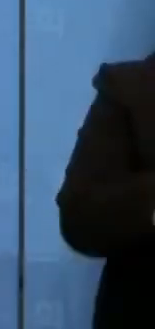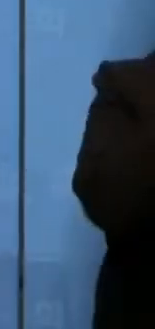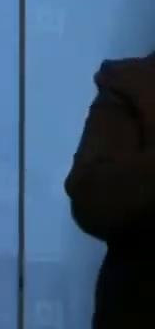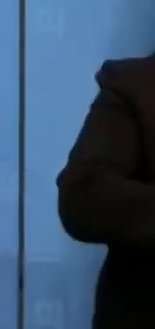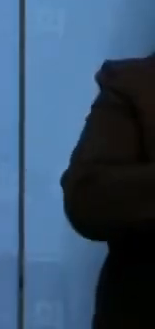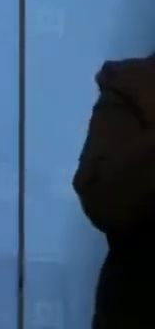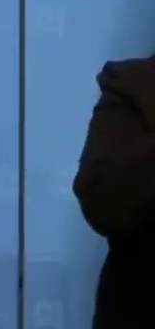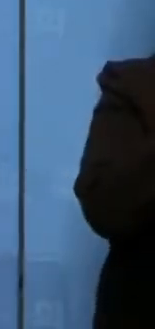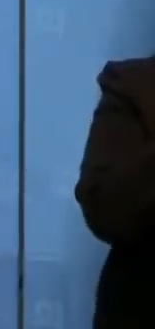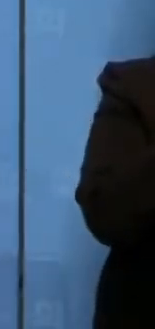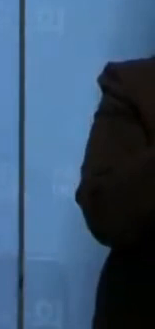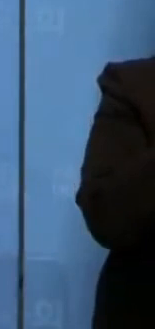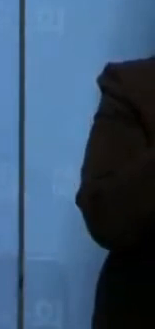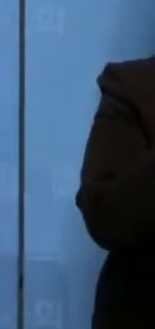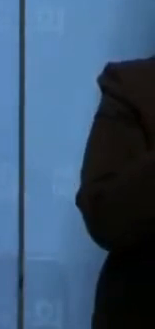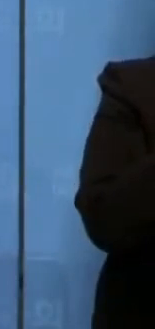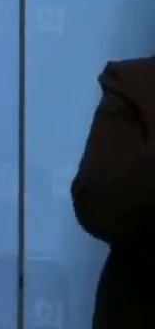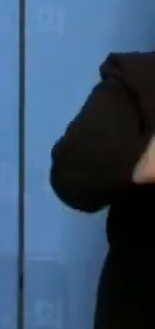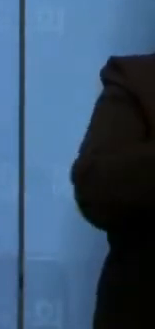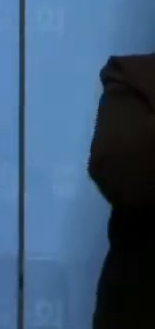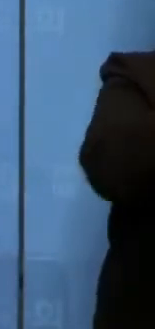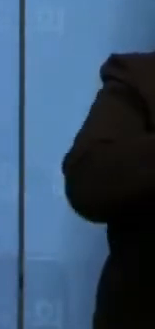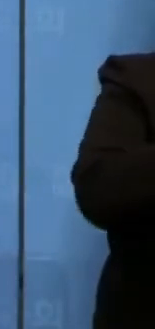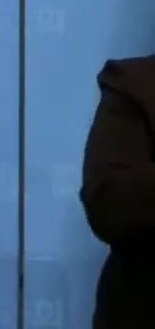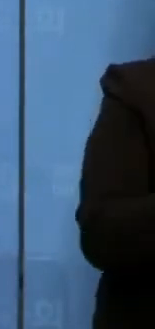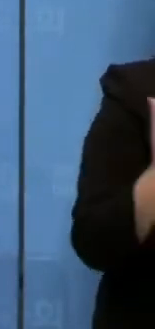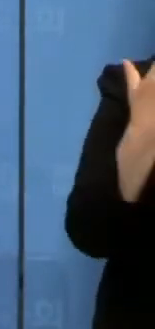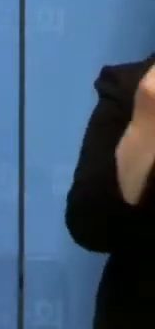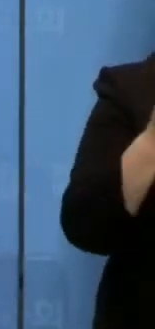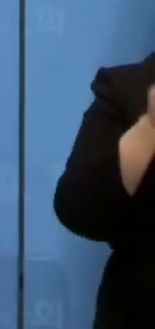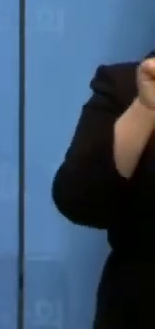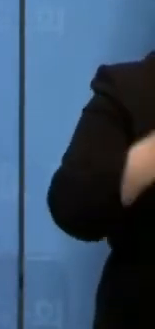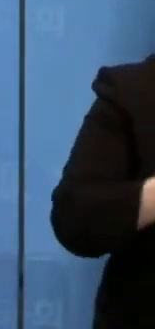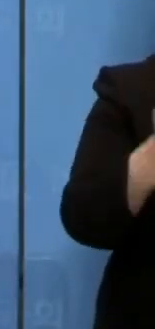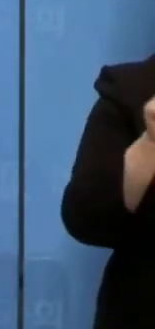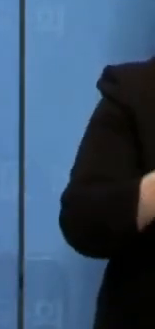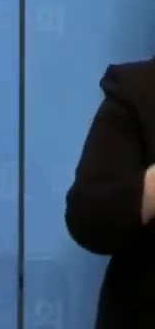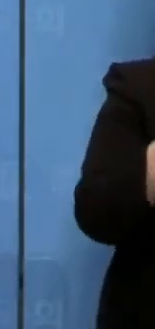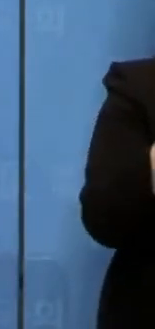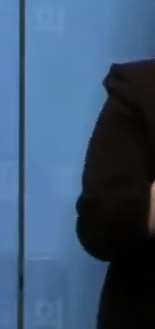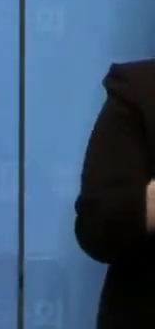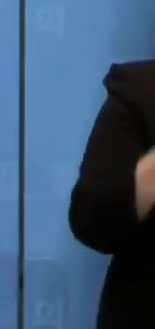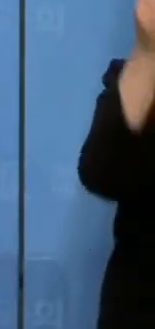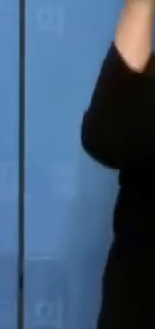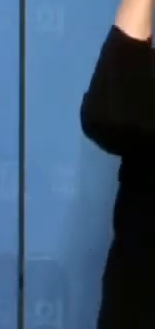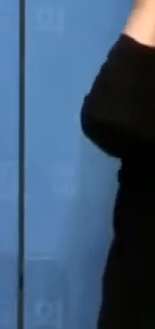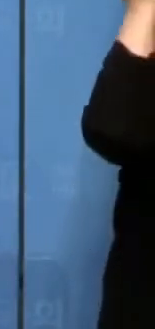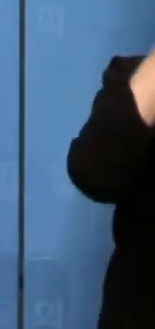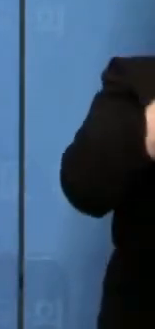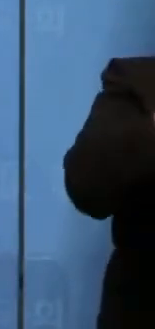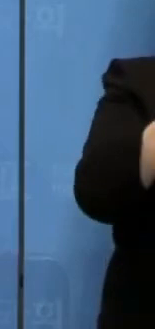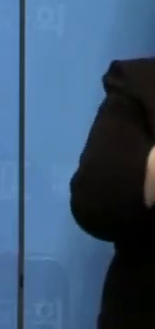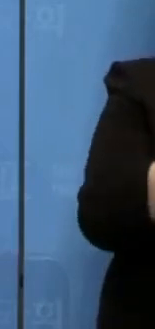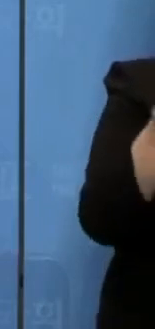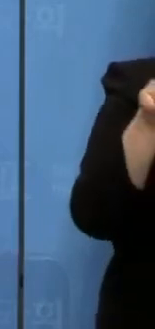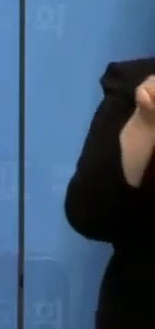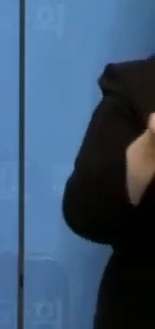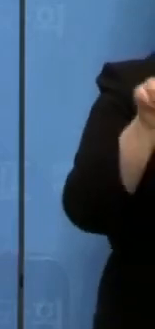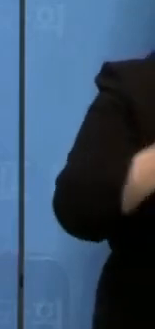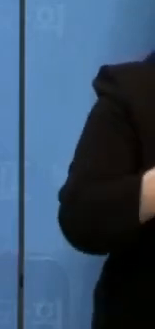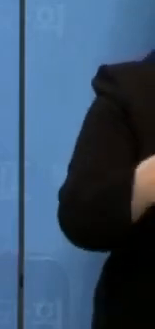사실상 일당 독재라 해도 과언이 아닌 것이 현재 대한민국 정치 지형입니다.